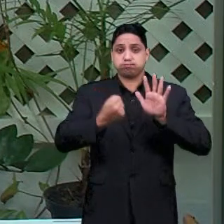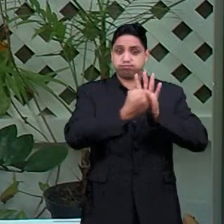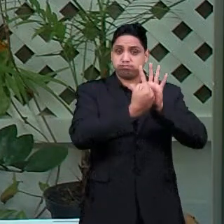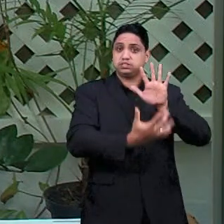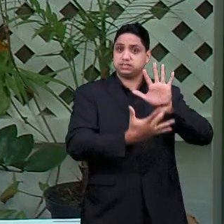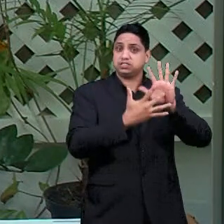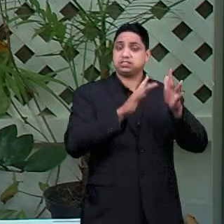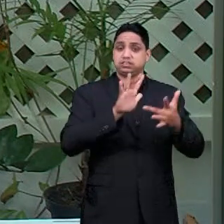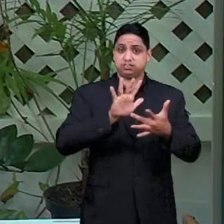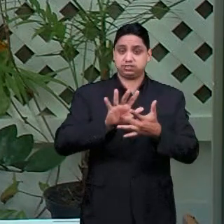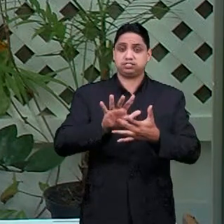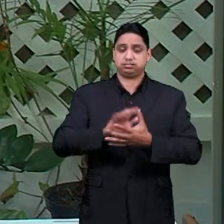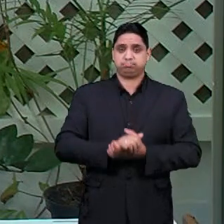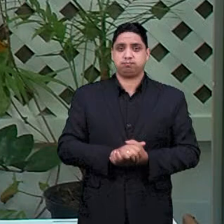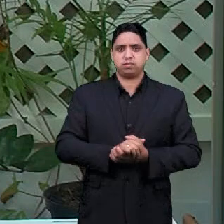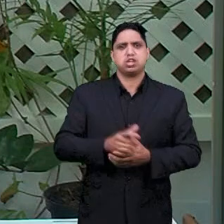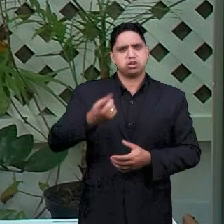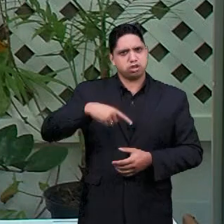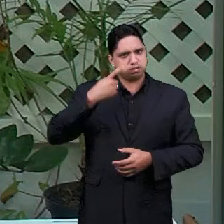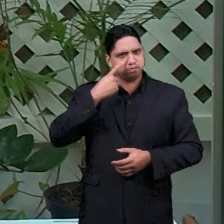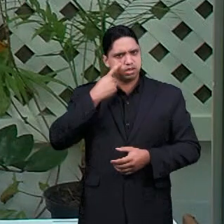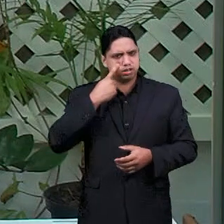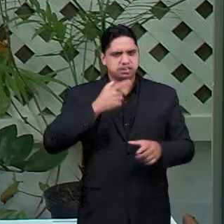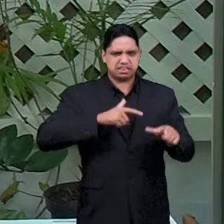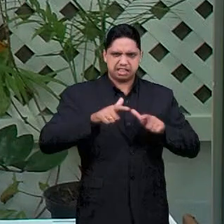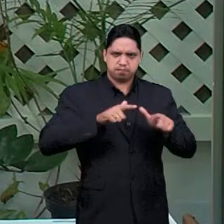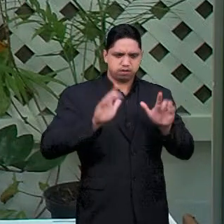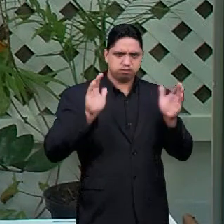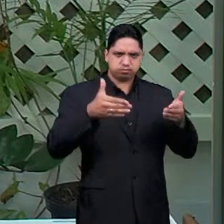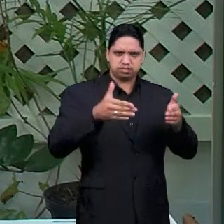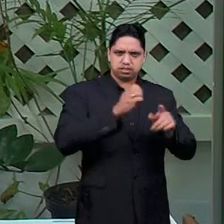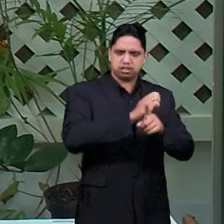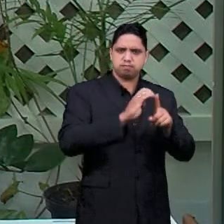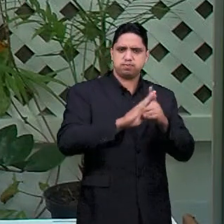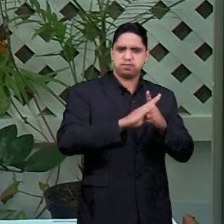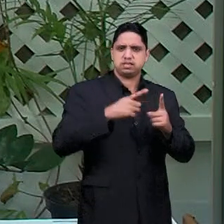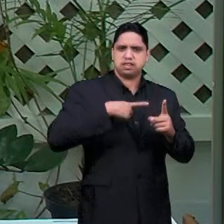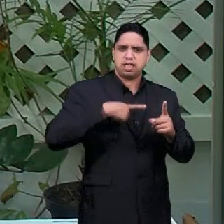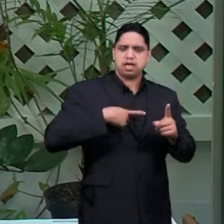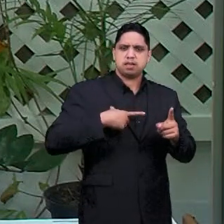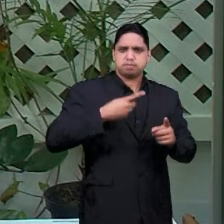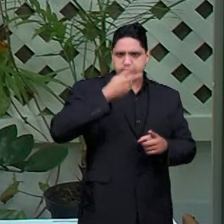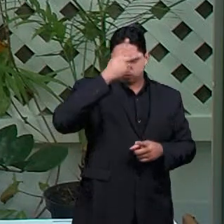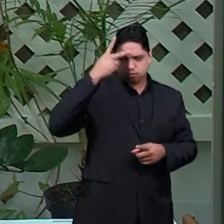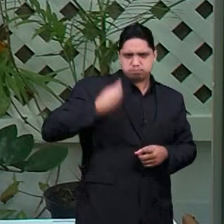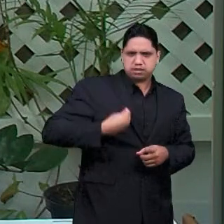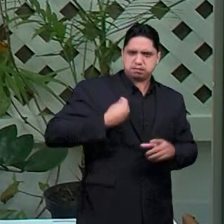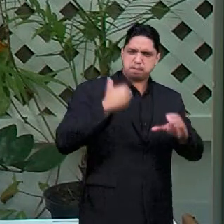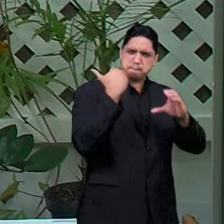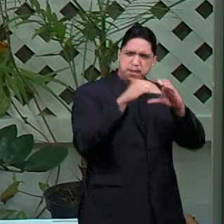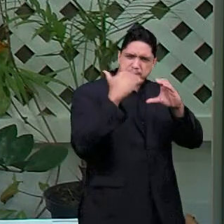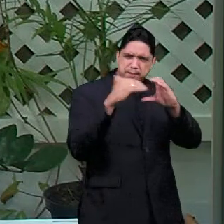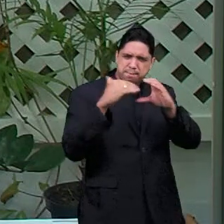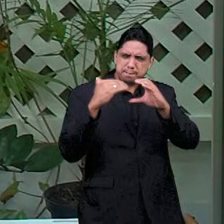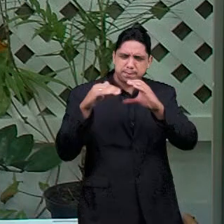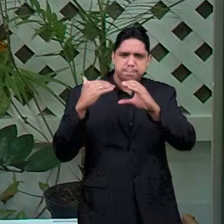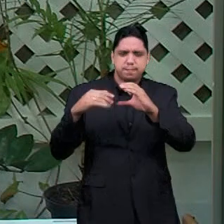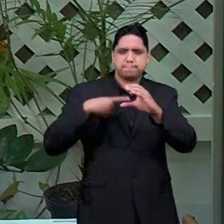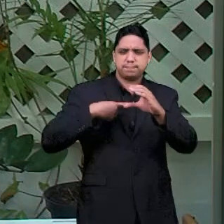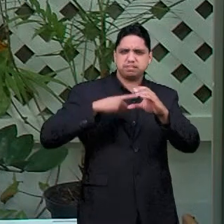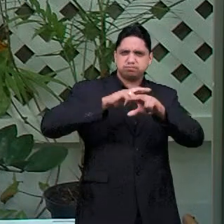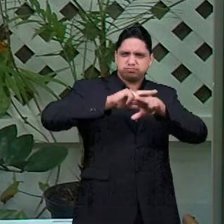a une participation très grande et des frères avec